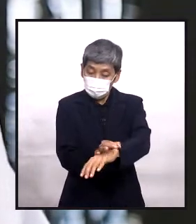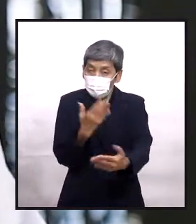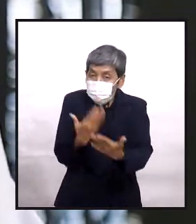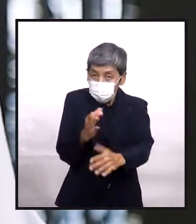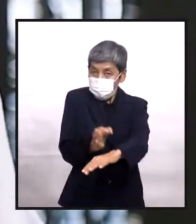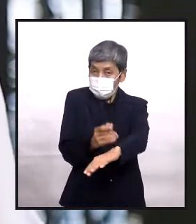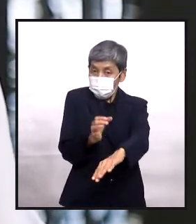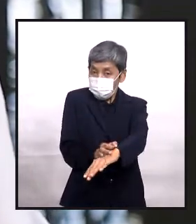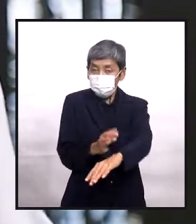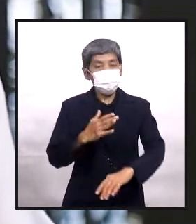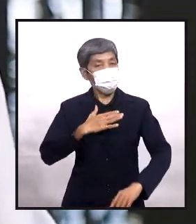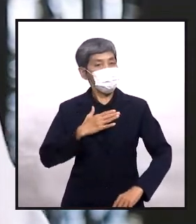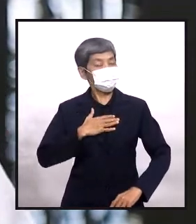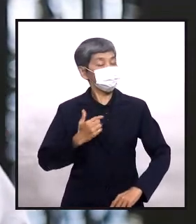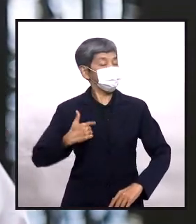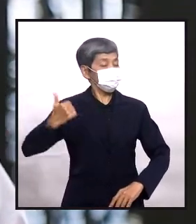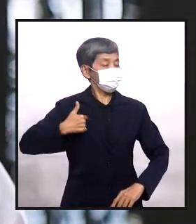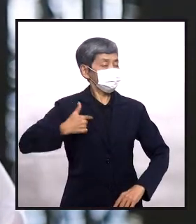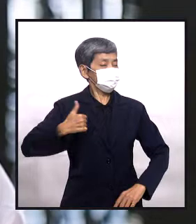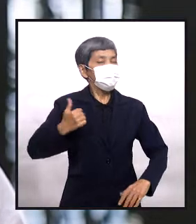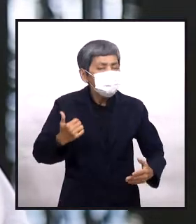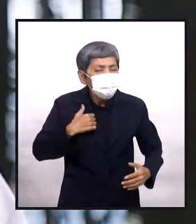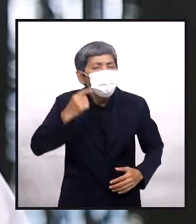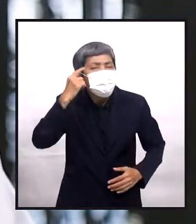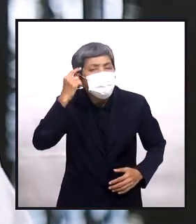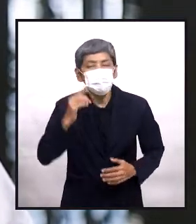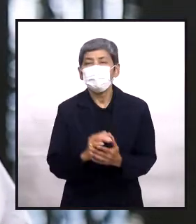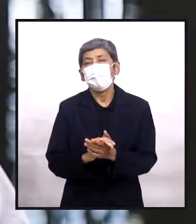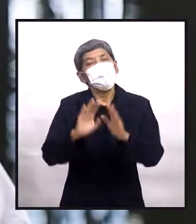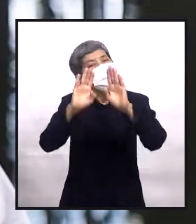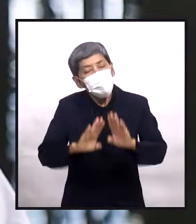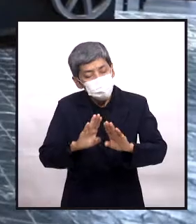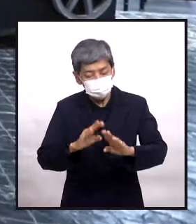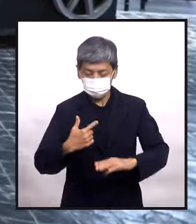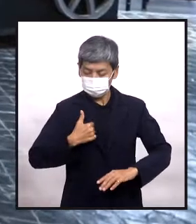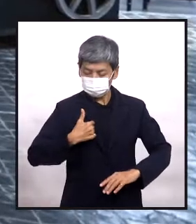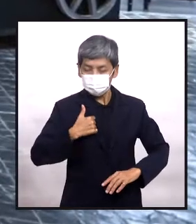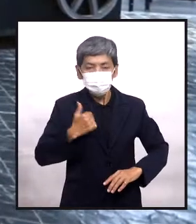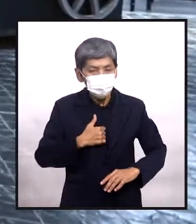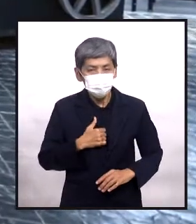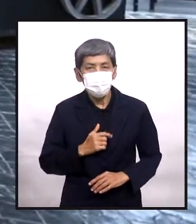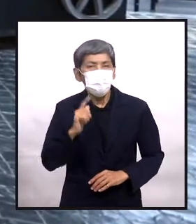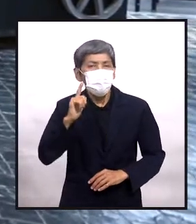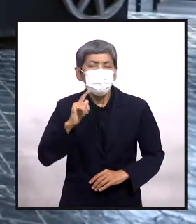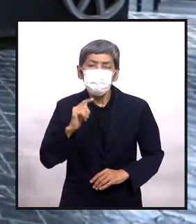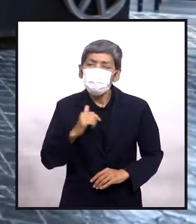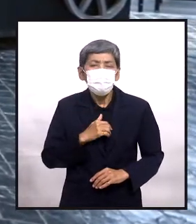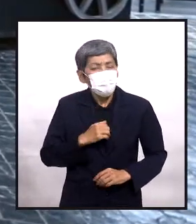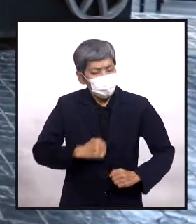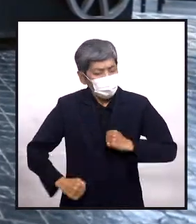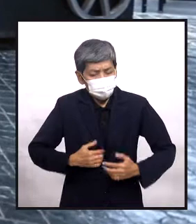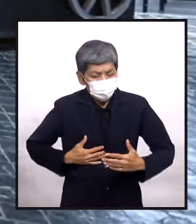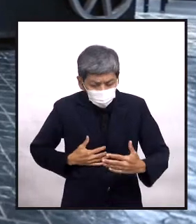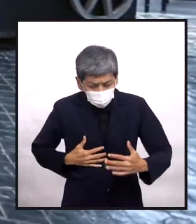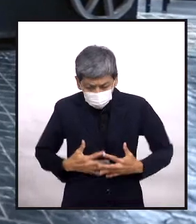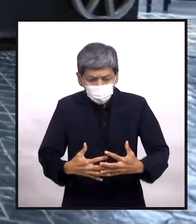าหรูแปลว่าคุณเป็นนักธุรกิจที่ประสบความสำเร็จเนี่ยเราเรียกว่าสังคมเชิงสัญลักษณ์ซึ่งกลุ่มเป้าหมายคุณแม่วัยใสอะไรของ